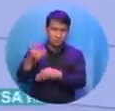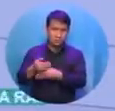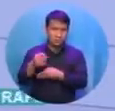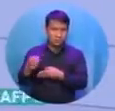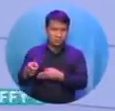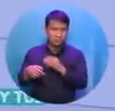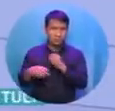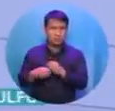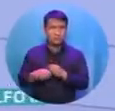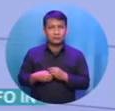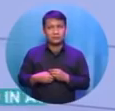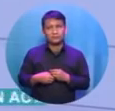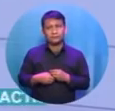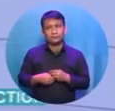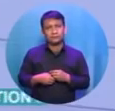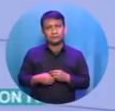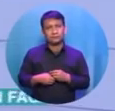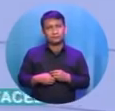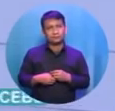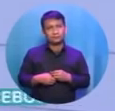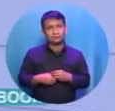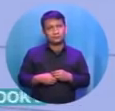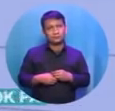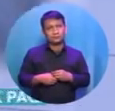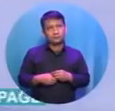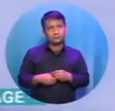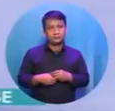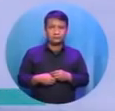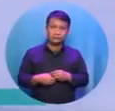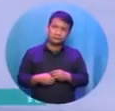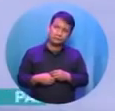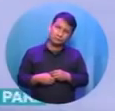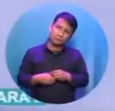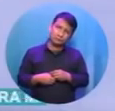dyan. Ayun. Opo. Okay. Ma'am, marunong ba kayo